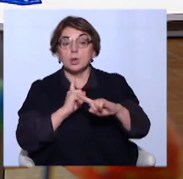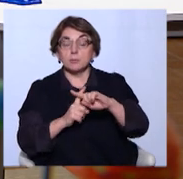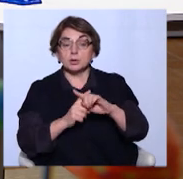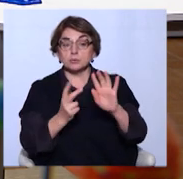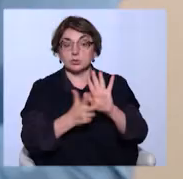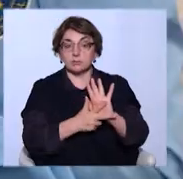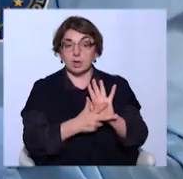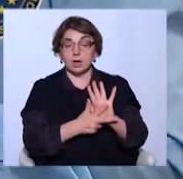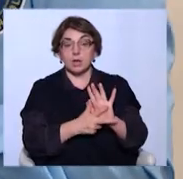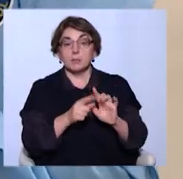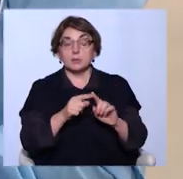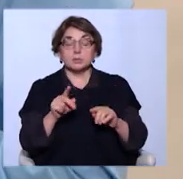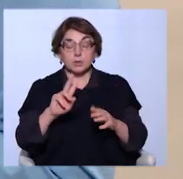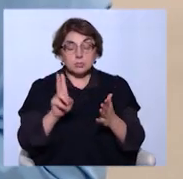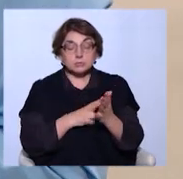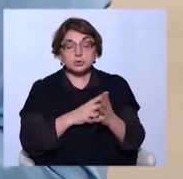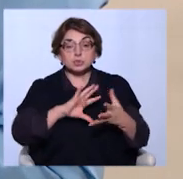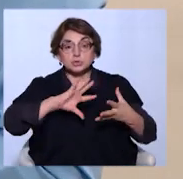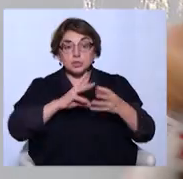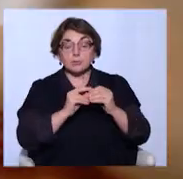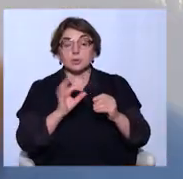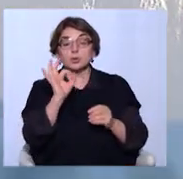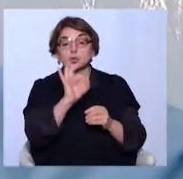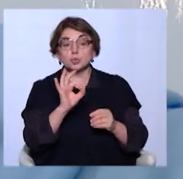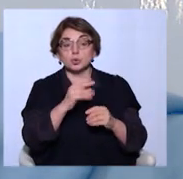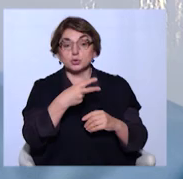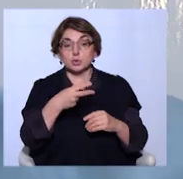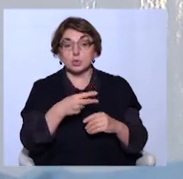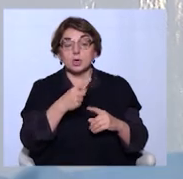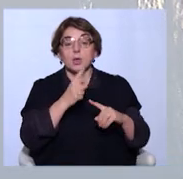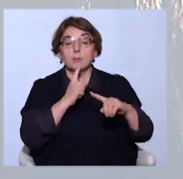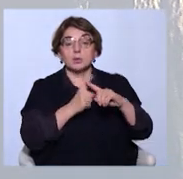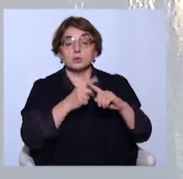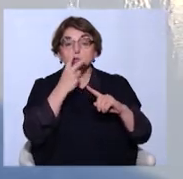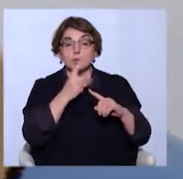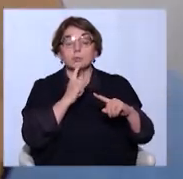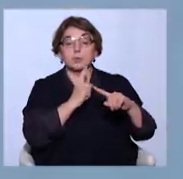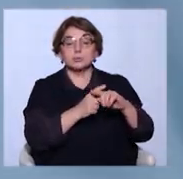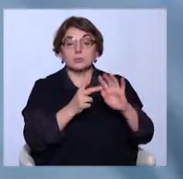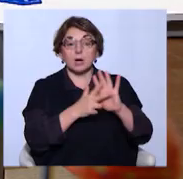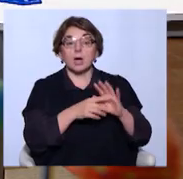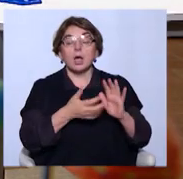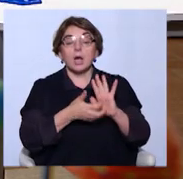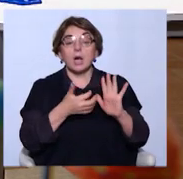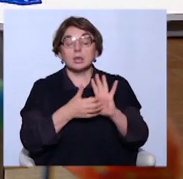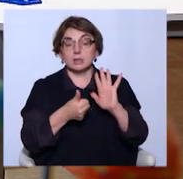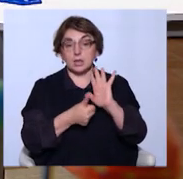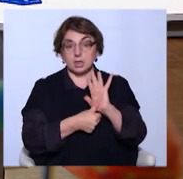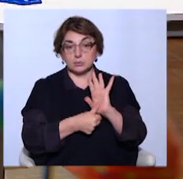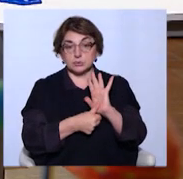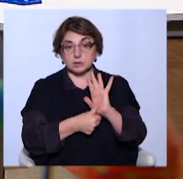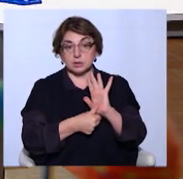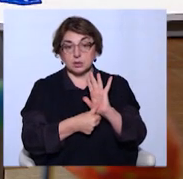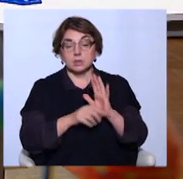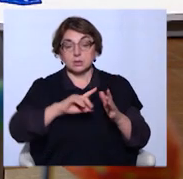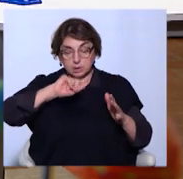8, რათა მათი ალგებრული ჯამი იყოს ნულის ტოლი. შესაბამისად პლუს 2-ს პლუს 8-მდე აკლია პლუს 6.